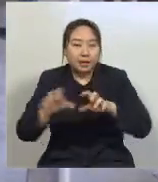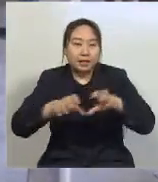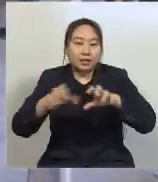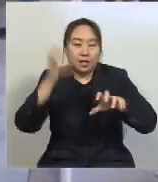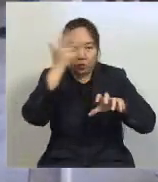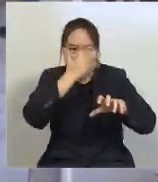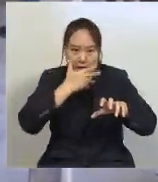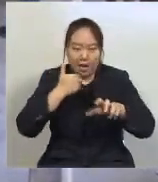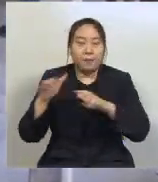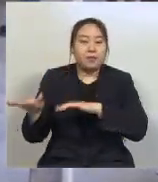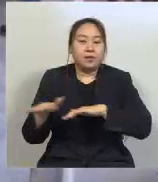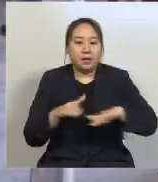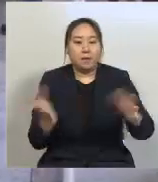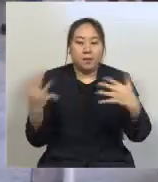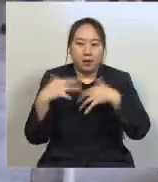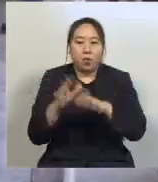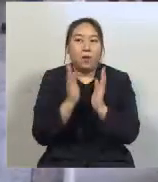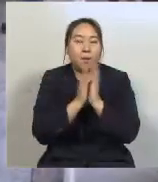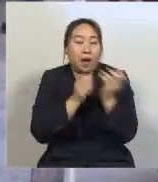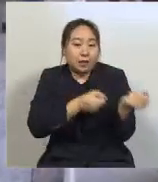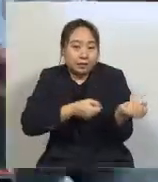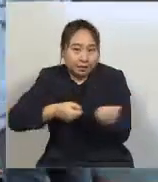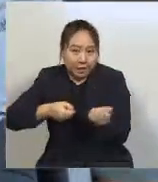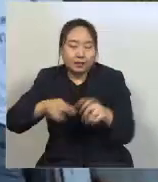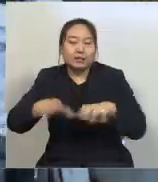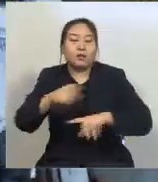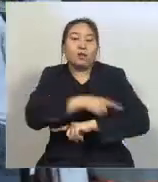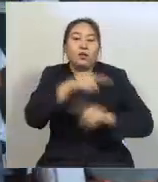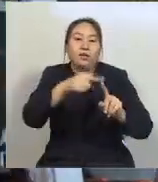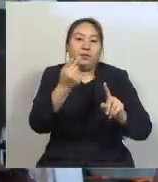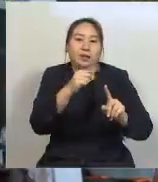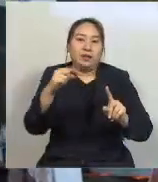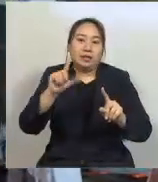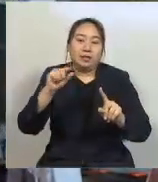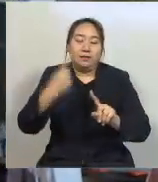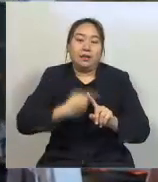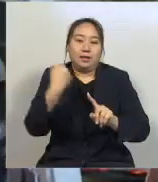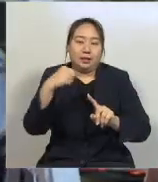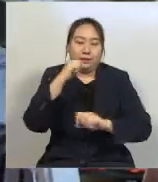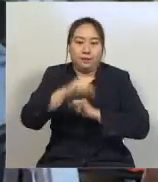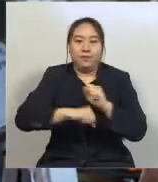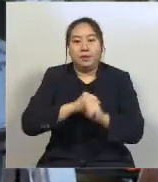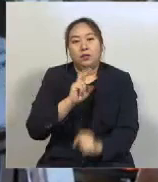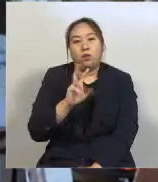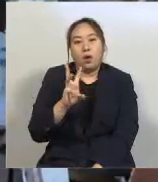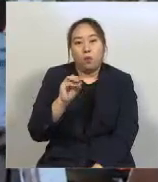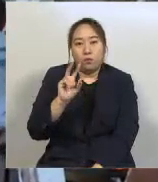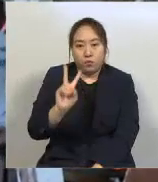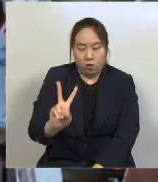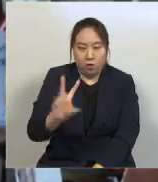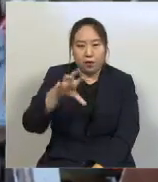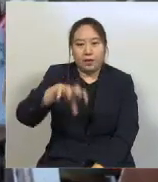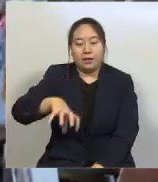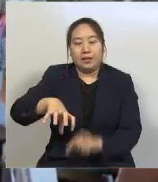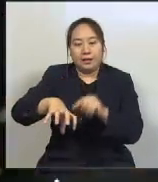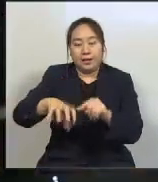พร้อมนำไปร่วมประเพณีชักพระที่จะจัดขึ้นระหว่างวันที่11ถึง20ตุลาคม2562ณบริเวณลานอเน